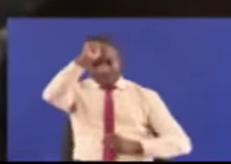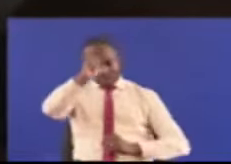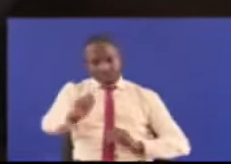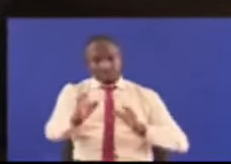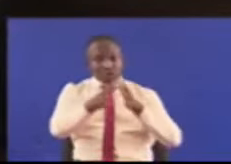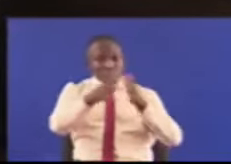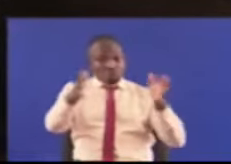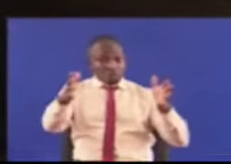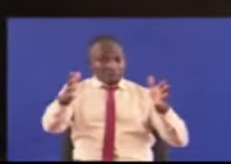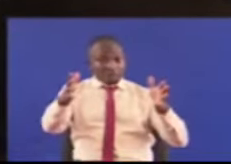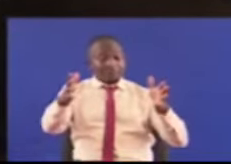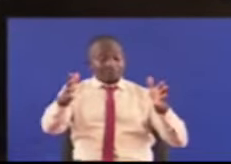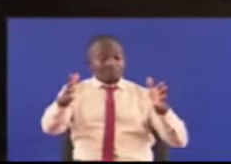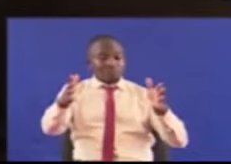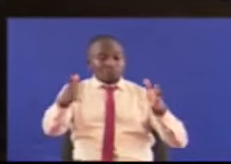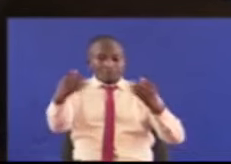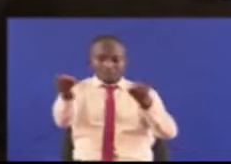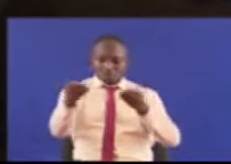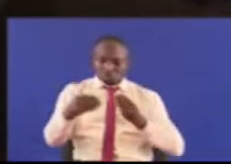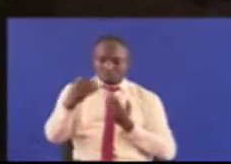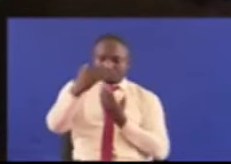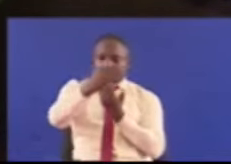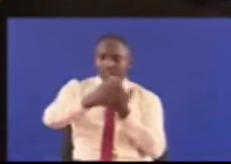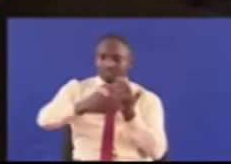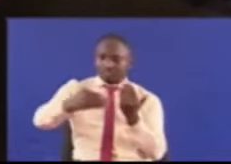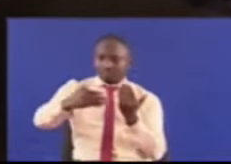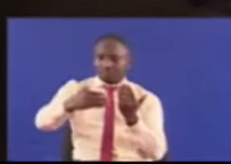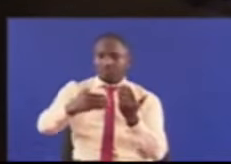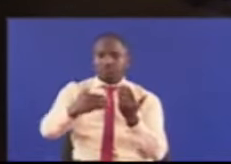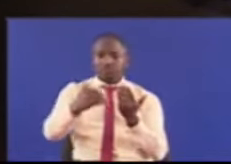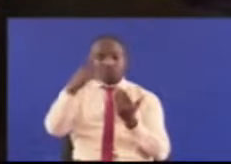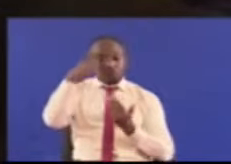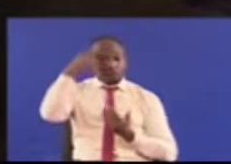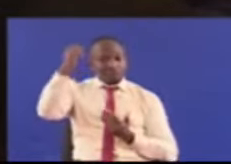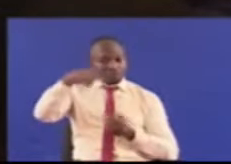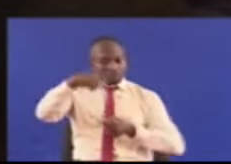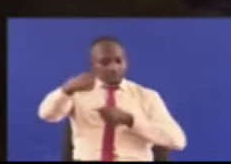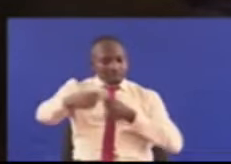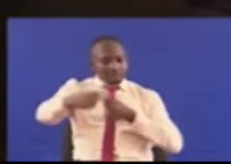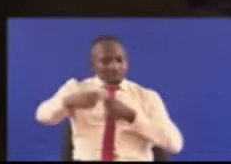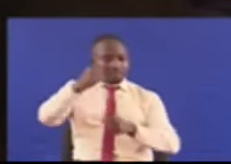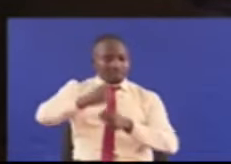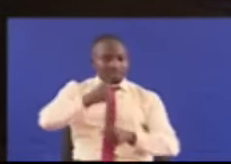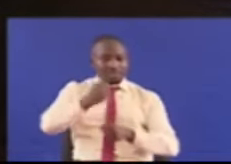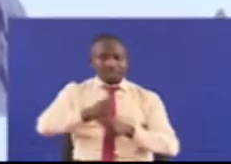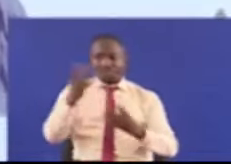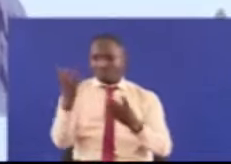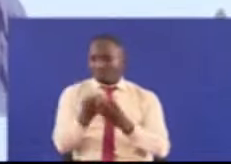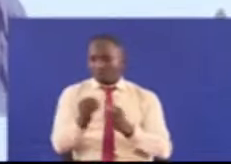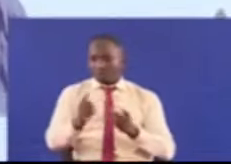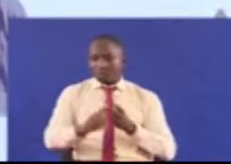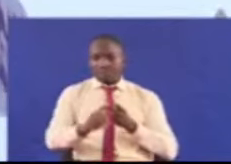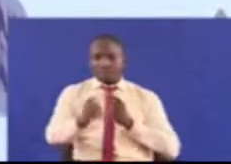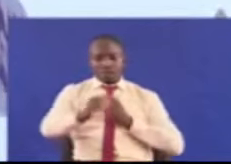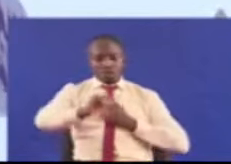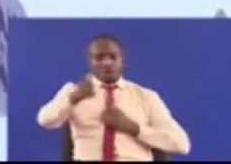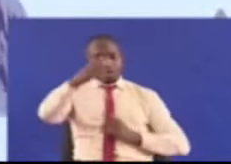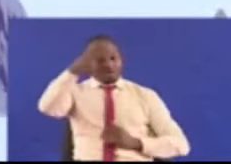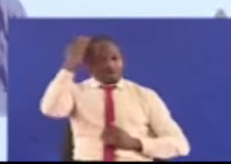kubwa ambayo ameileta nchini, na tunaamini tutaendelea kufanya kazi nawe. Mimi nikuhakikishie tu kwa niaba ya